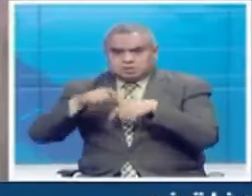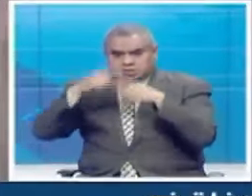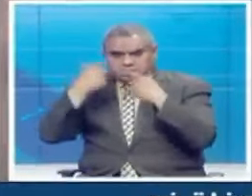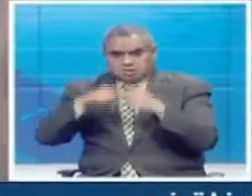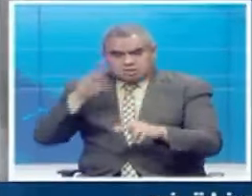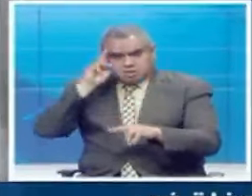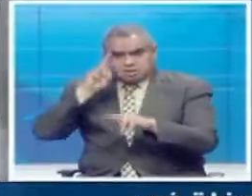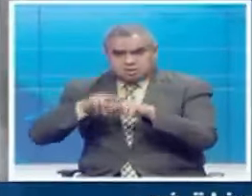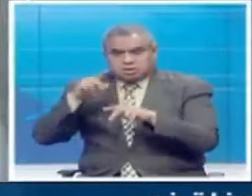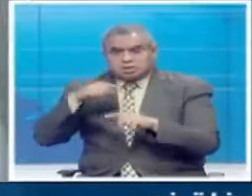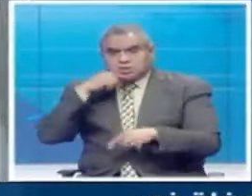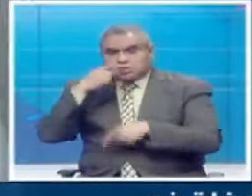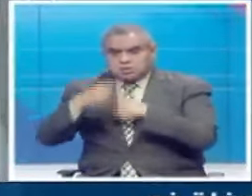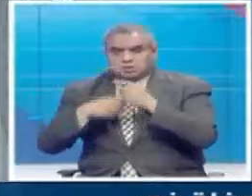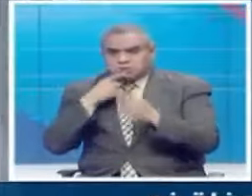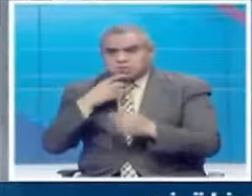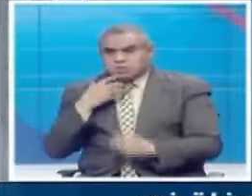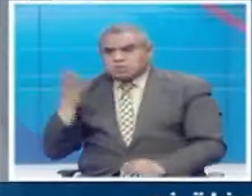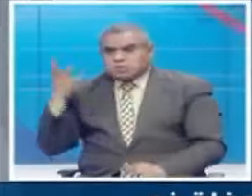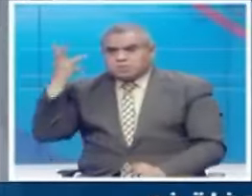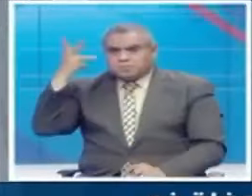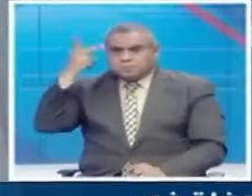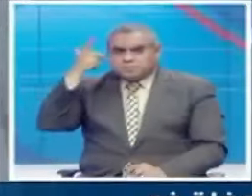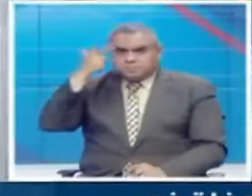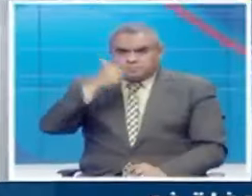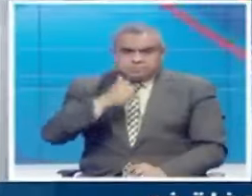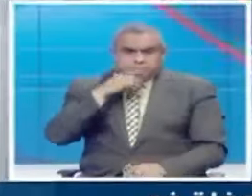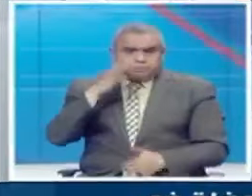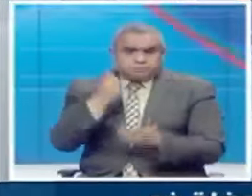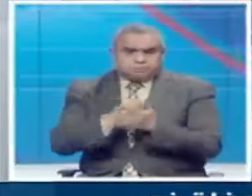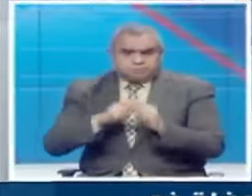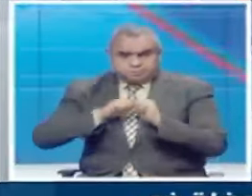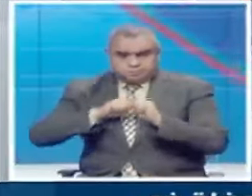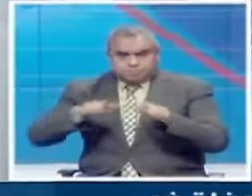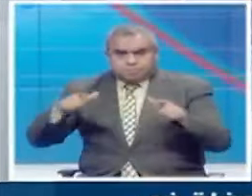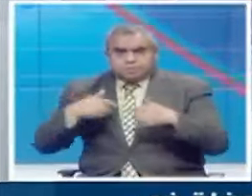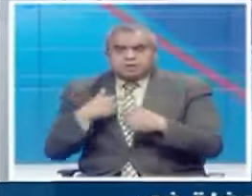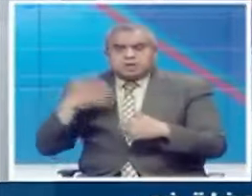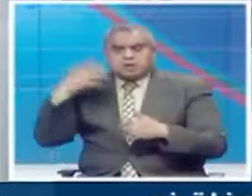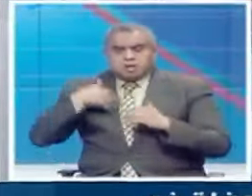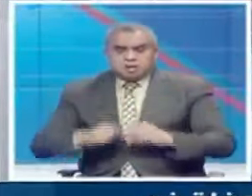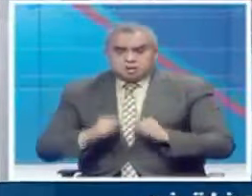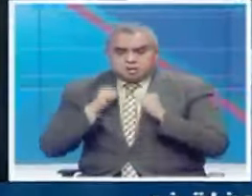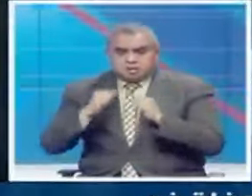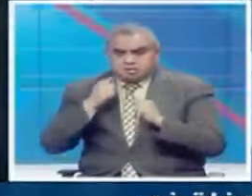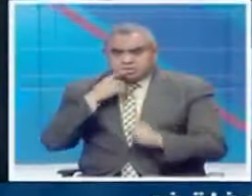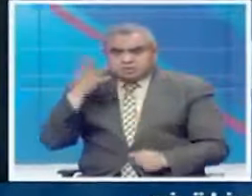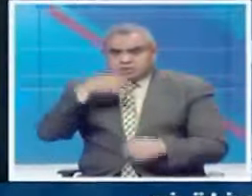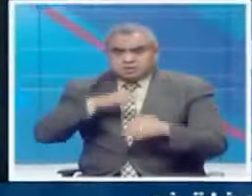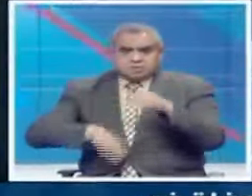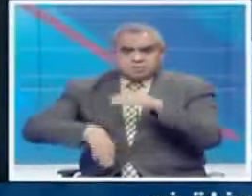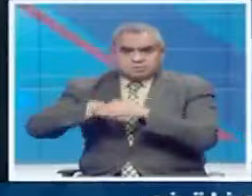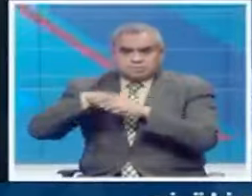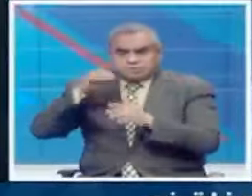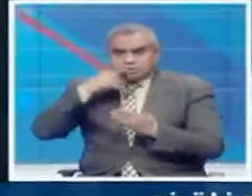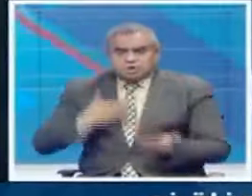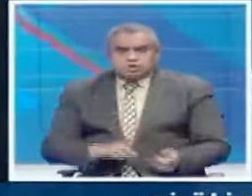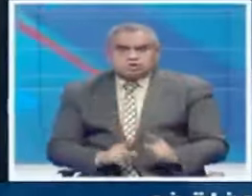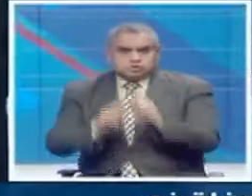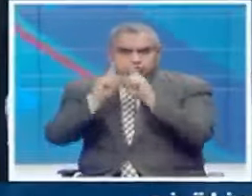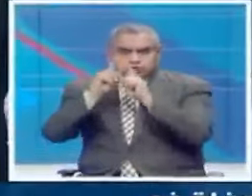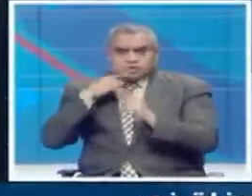إسرائيل. وفي حصيلة غير نهائية، أعلنت وزارة الصحة الفلسطينية ارتفاع عدد الشهداء